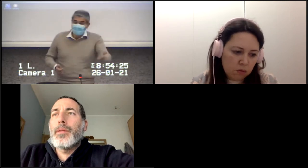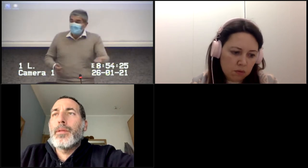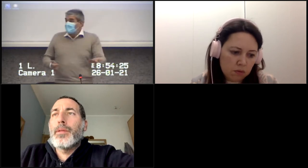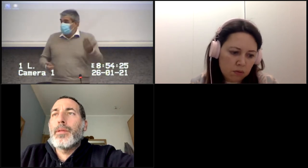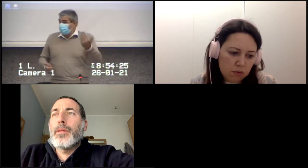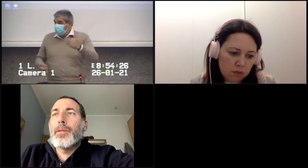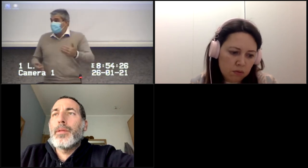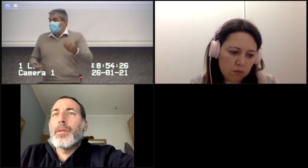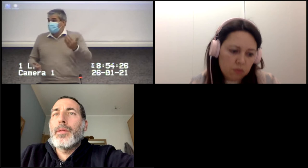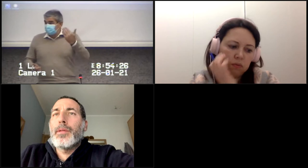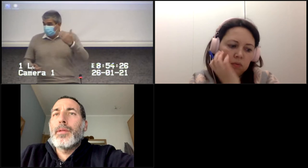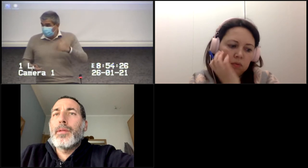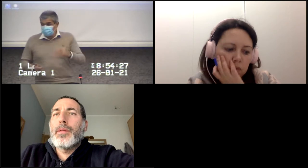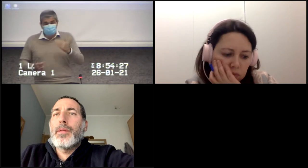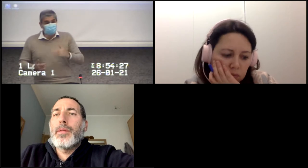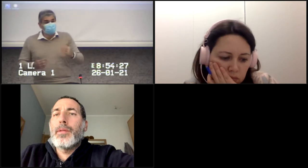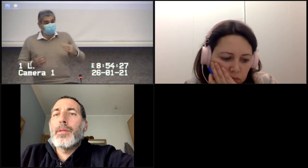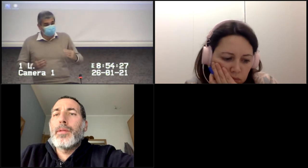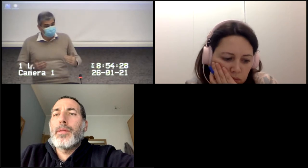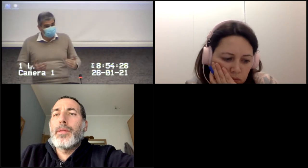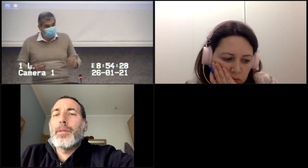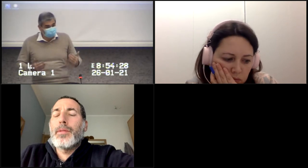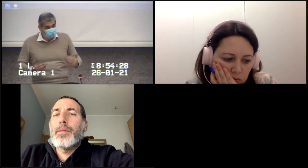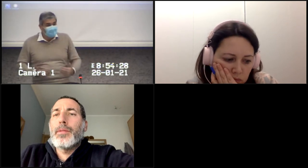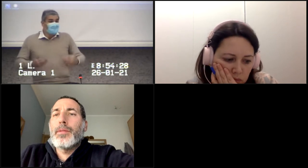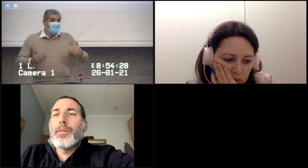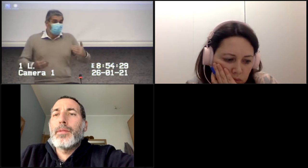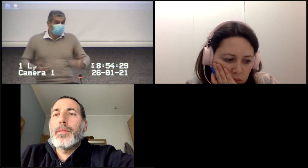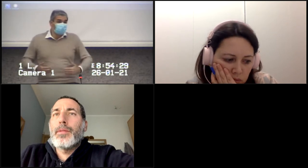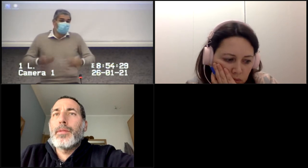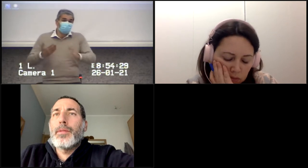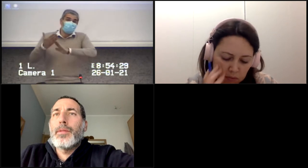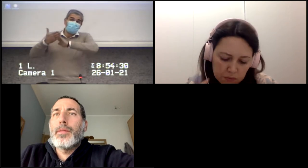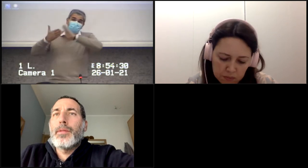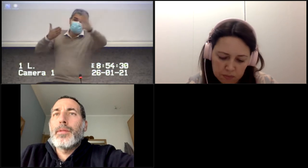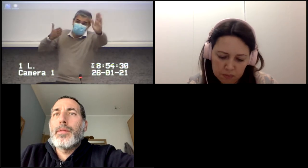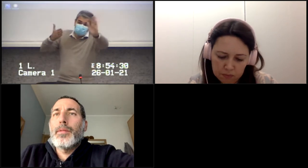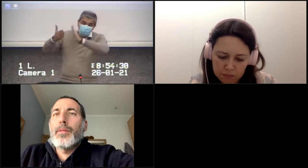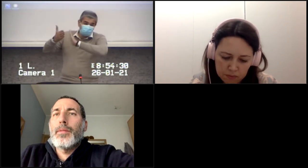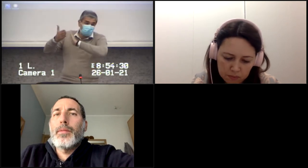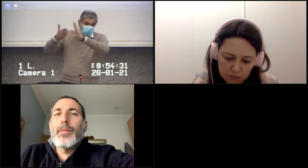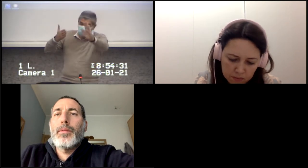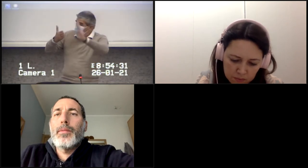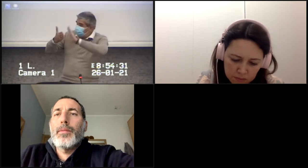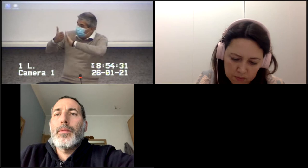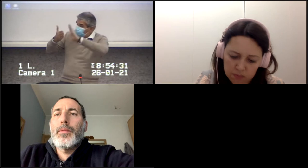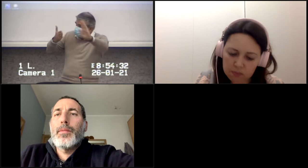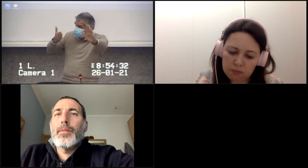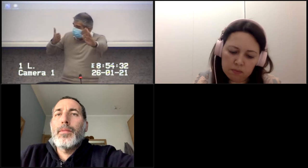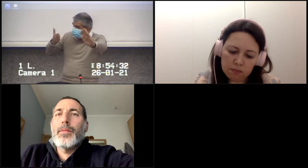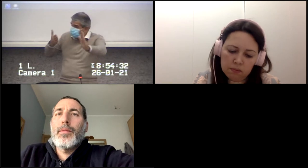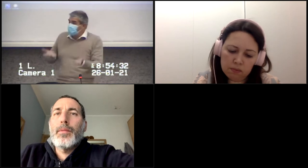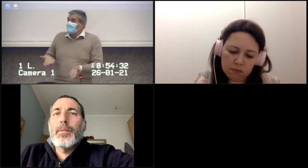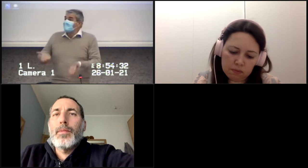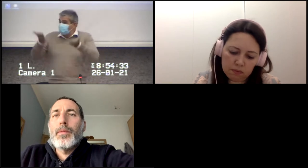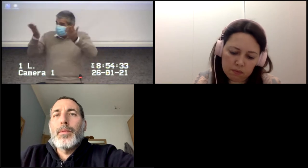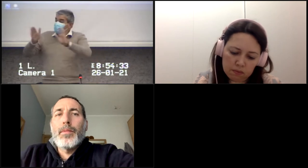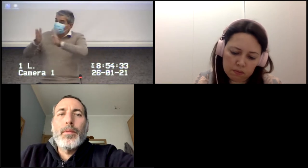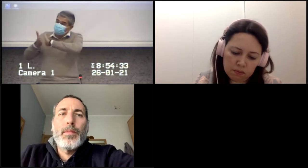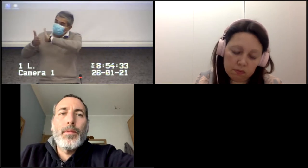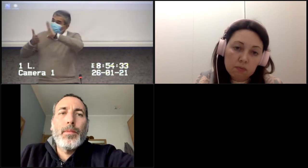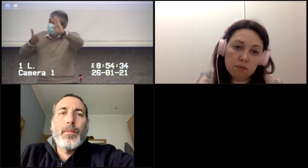edilizia, cioè tradotto significa la possibilità per chi non è allineato su una cortina di edifici